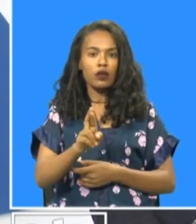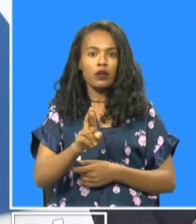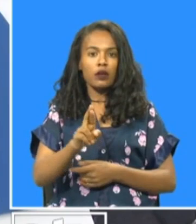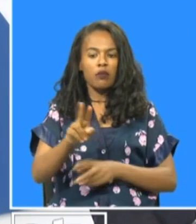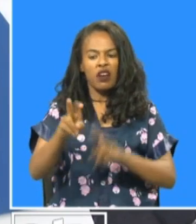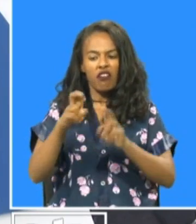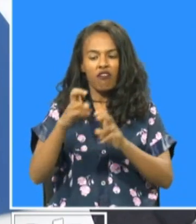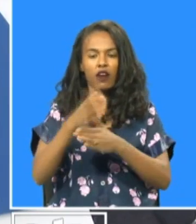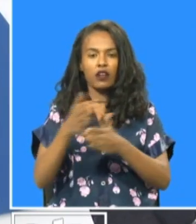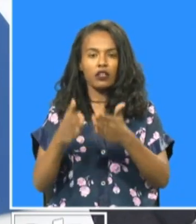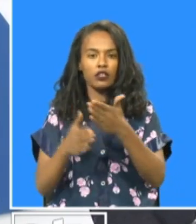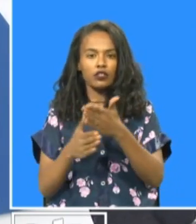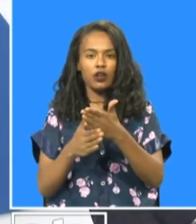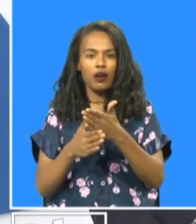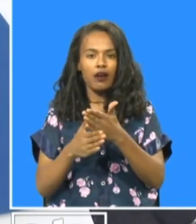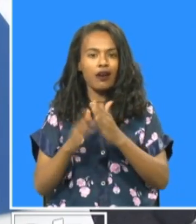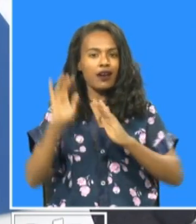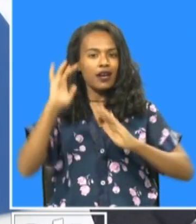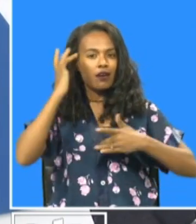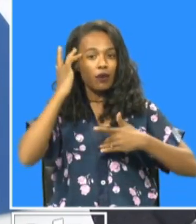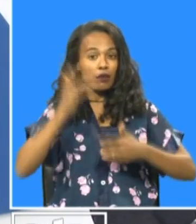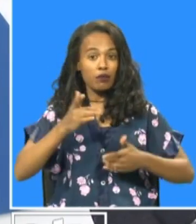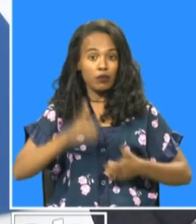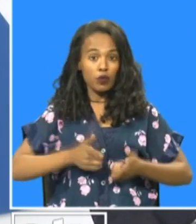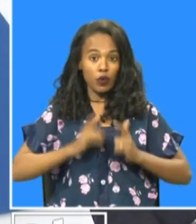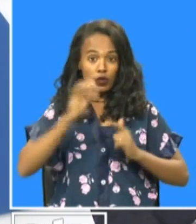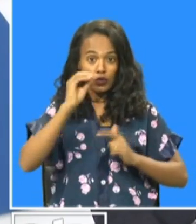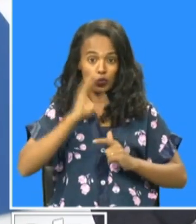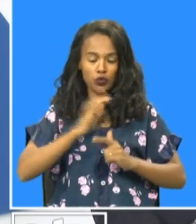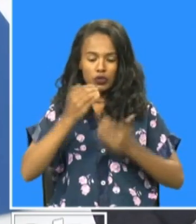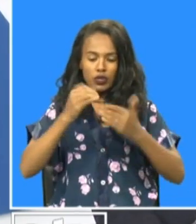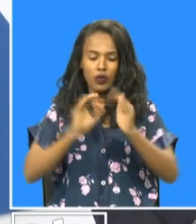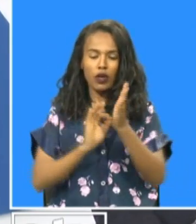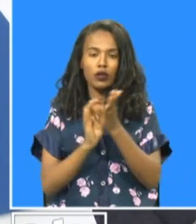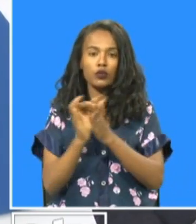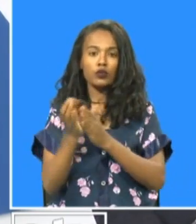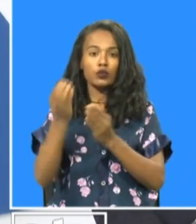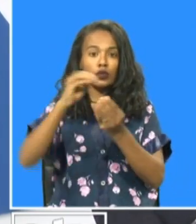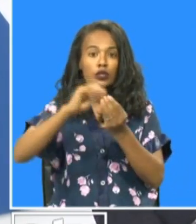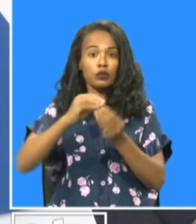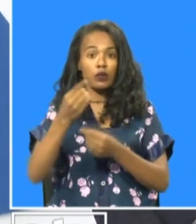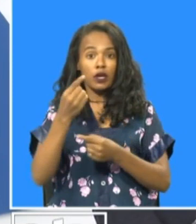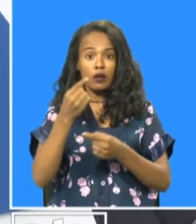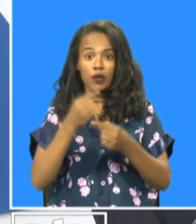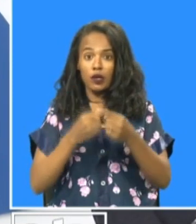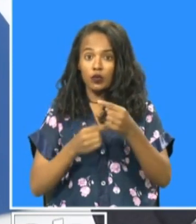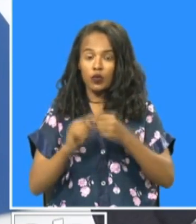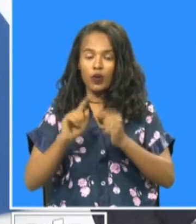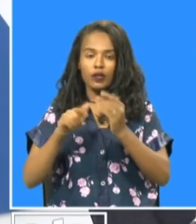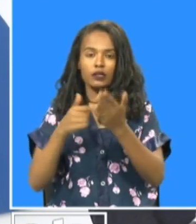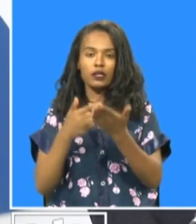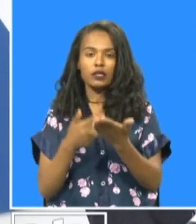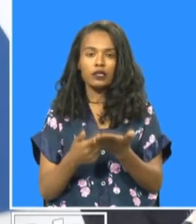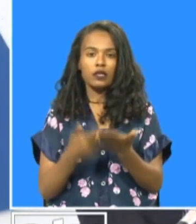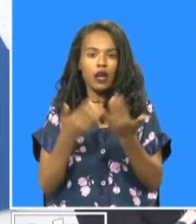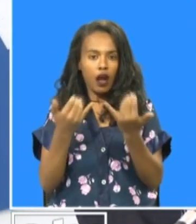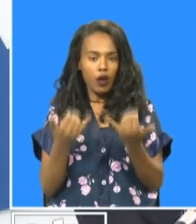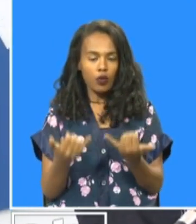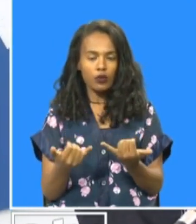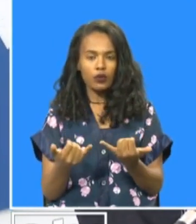በከፋ ደረጃ ህመም የሚኖራቸው ሰዎችም የዛኑ ያህል ቁጥሩ እየጨመረ መጥቷል። ስለዚህ